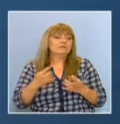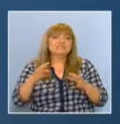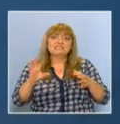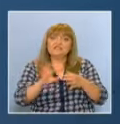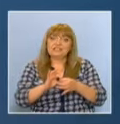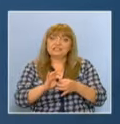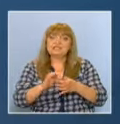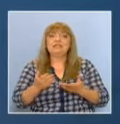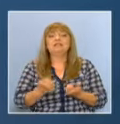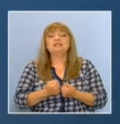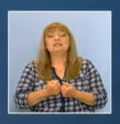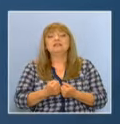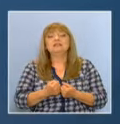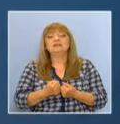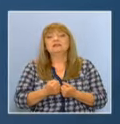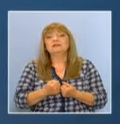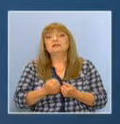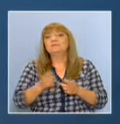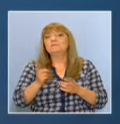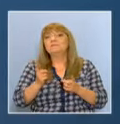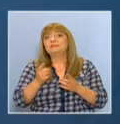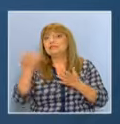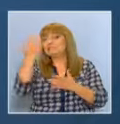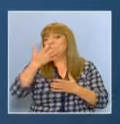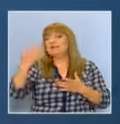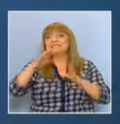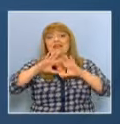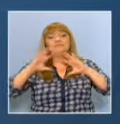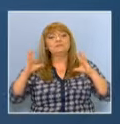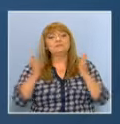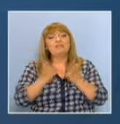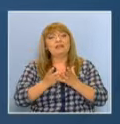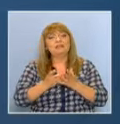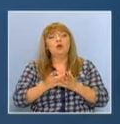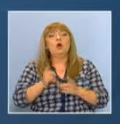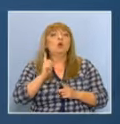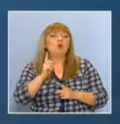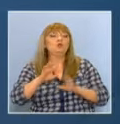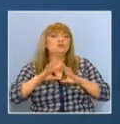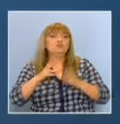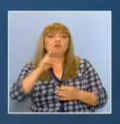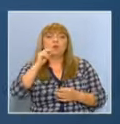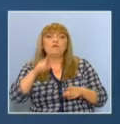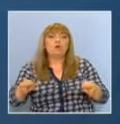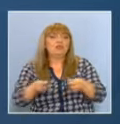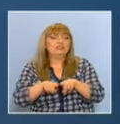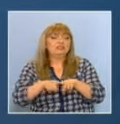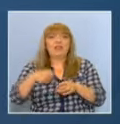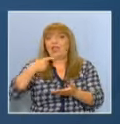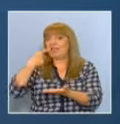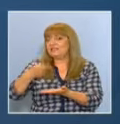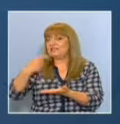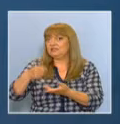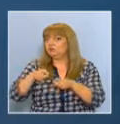свързани с опита, да кажем, утопична идея би било да си представим свят, в който всички говорят един и същи език. Това не е невъзможно, не е